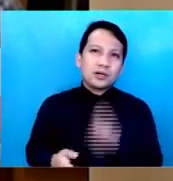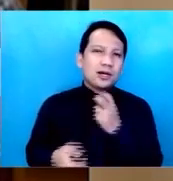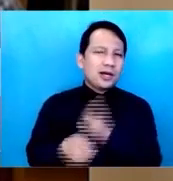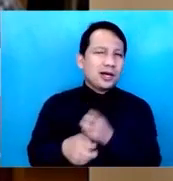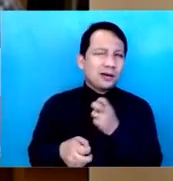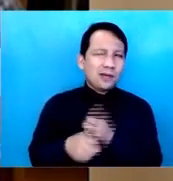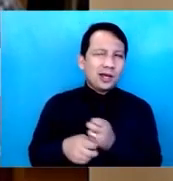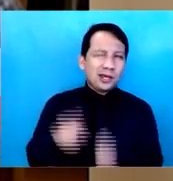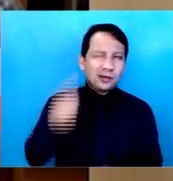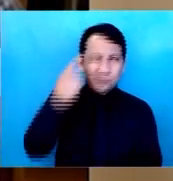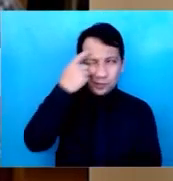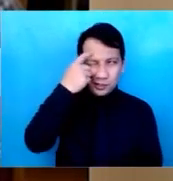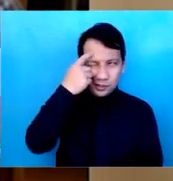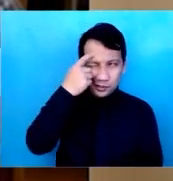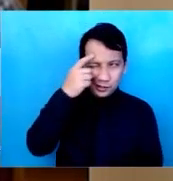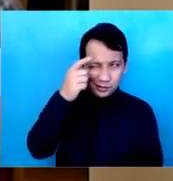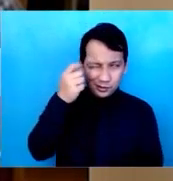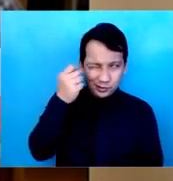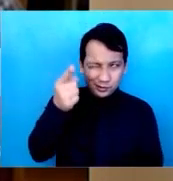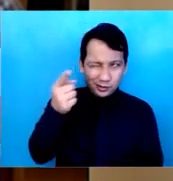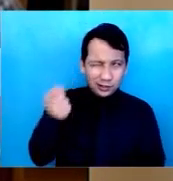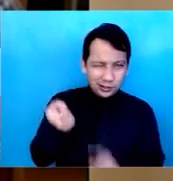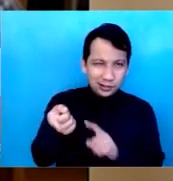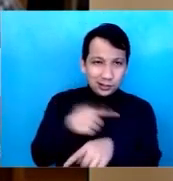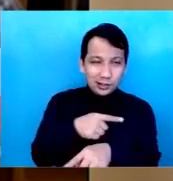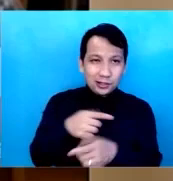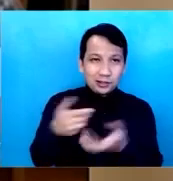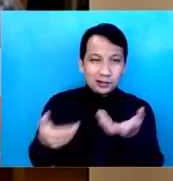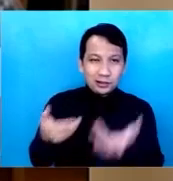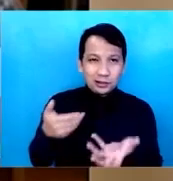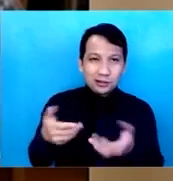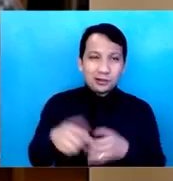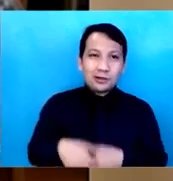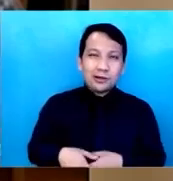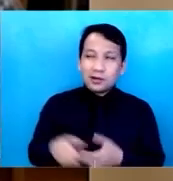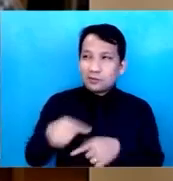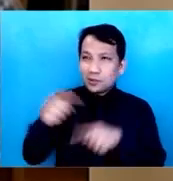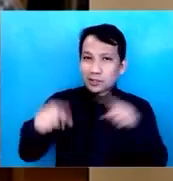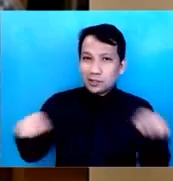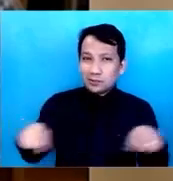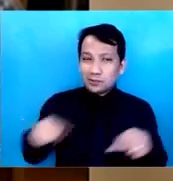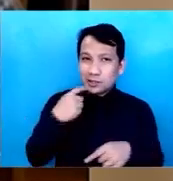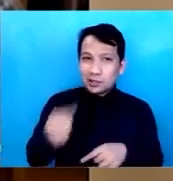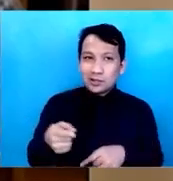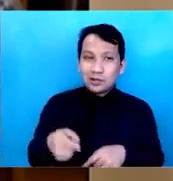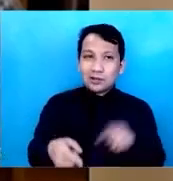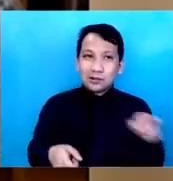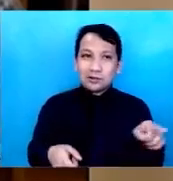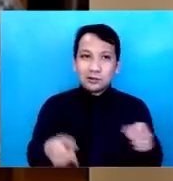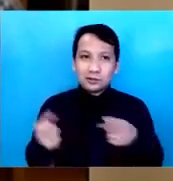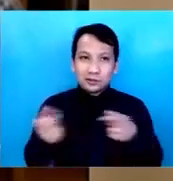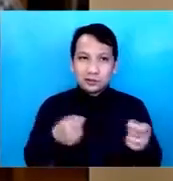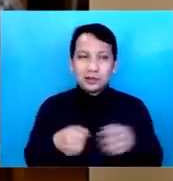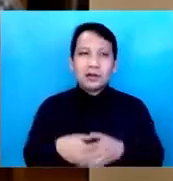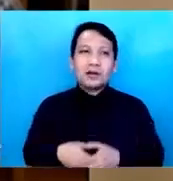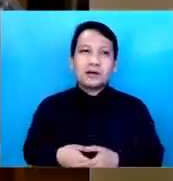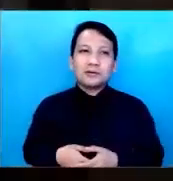ispilingin kung saan ang gagawin at ang pinag-uutan niya sa ilang mga sinasabi o ginagawa.